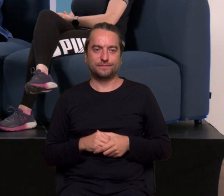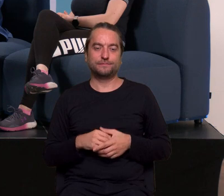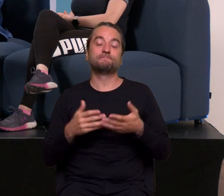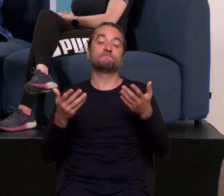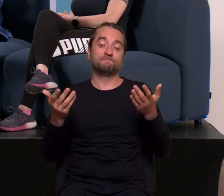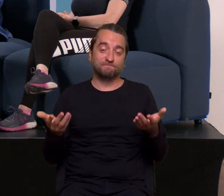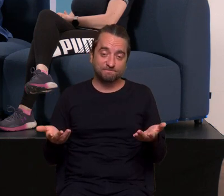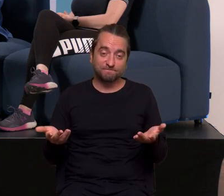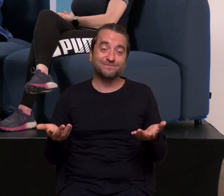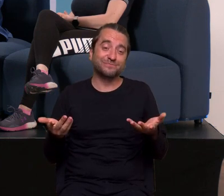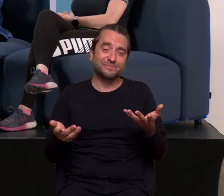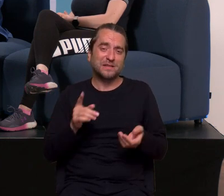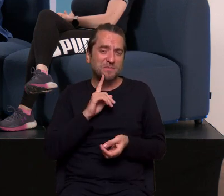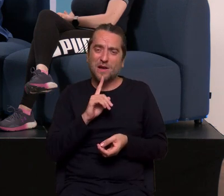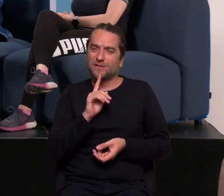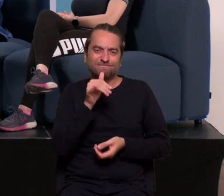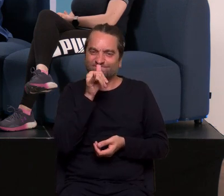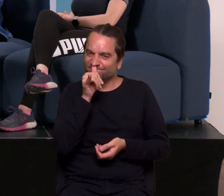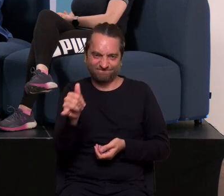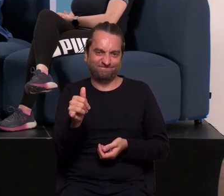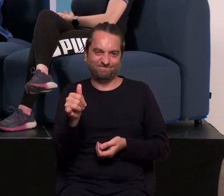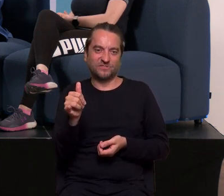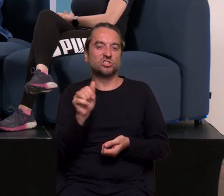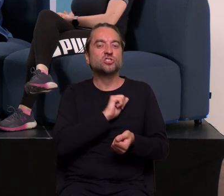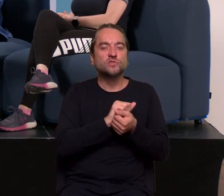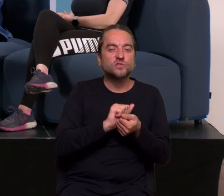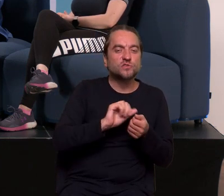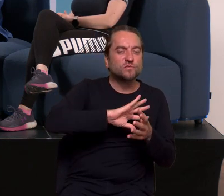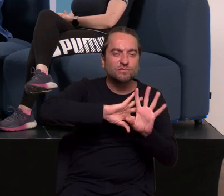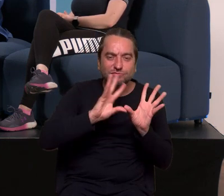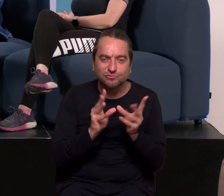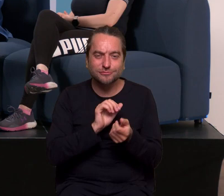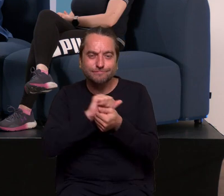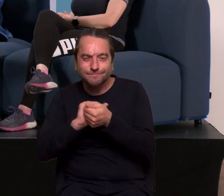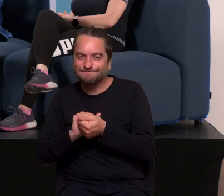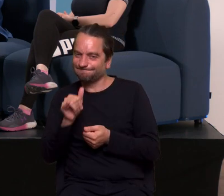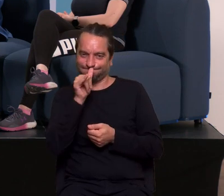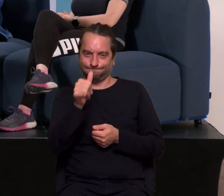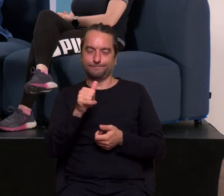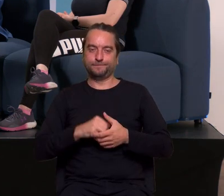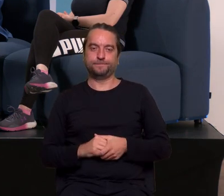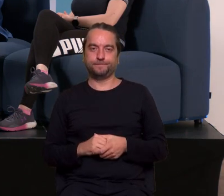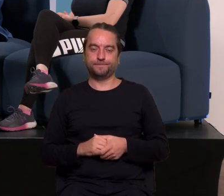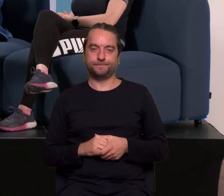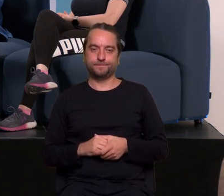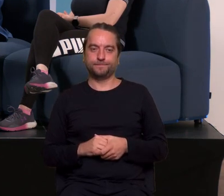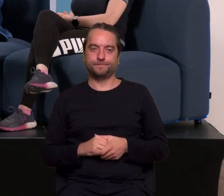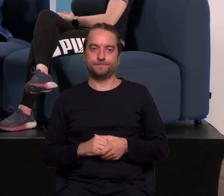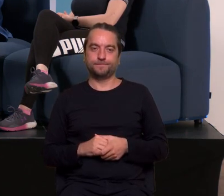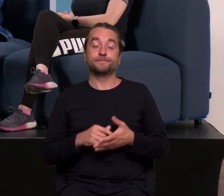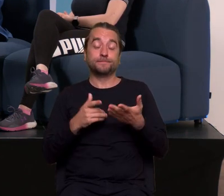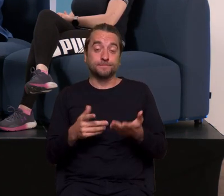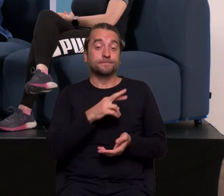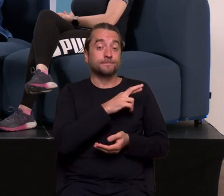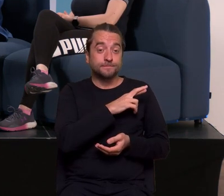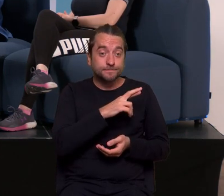więc właściwie nie można, tak, prawda, tego tak do końca zniszczyć. Czyli te